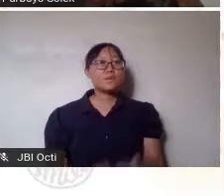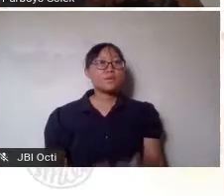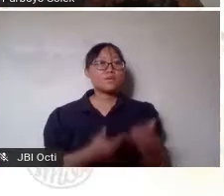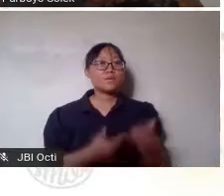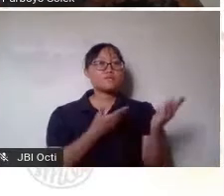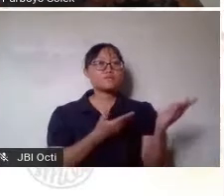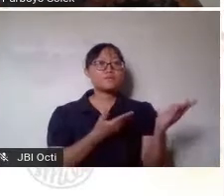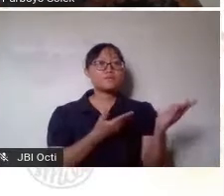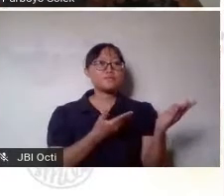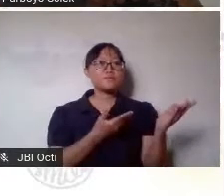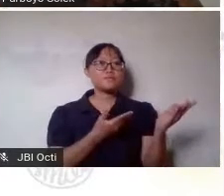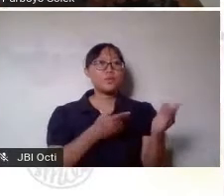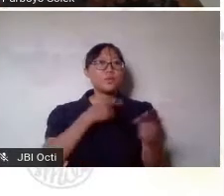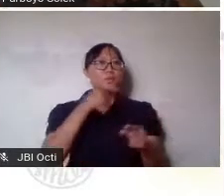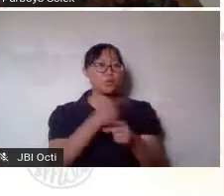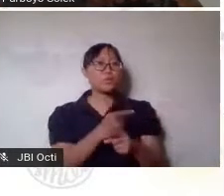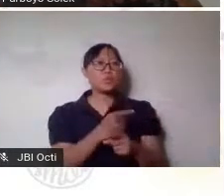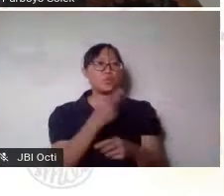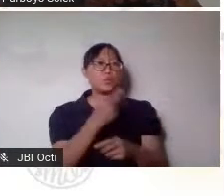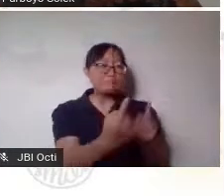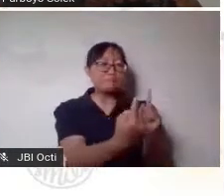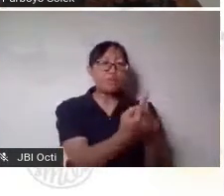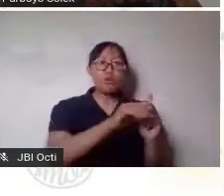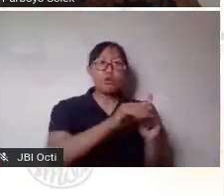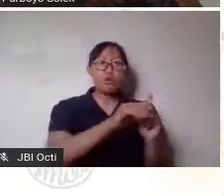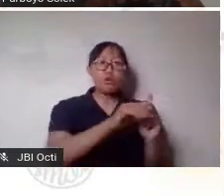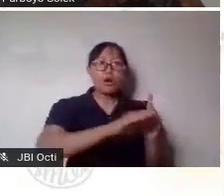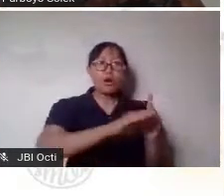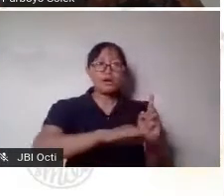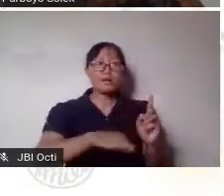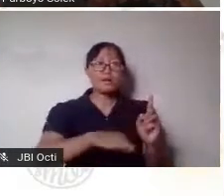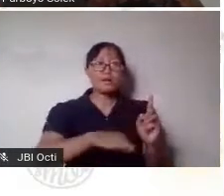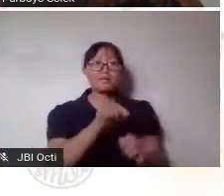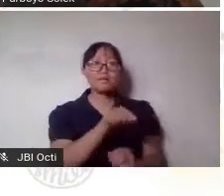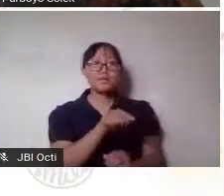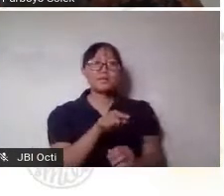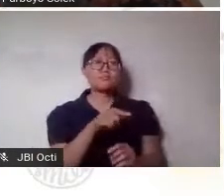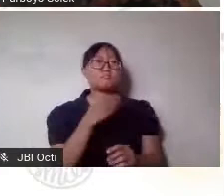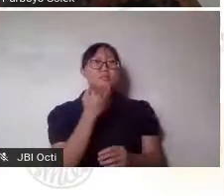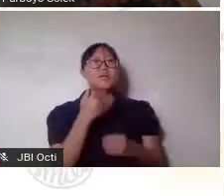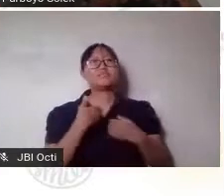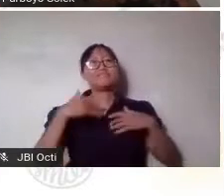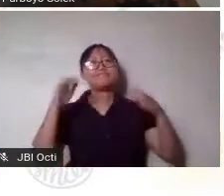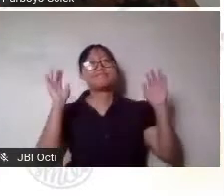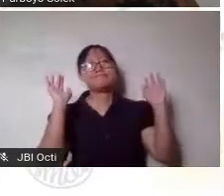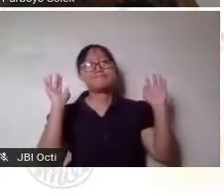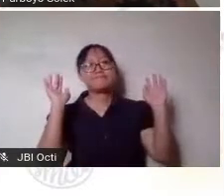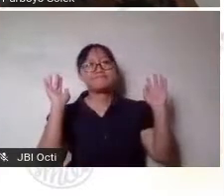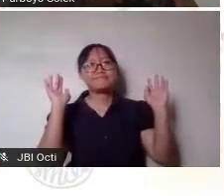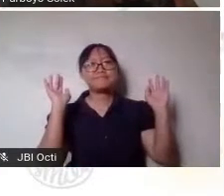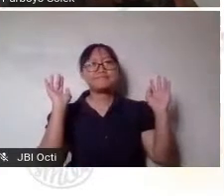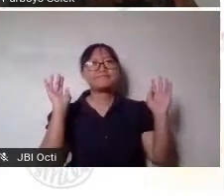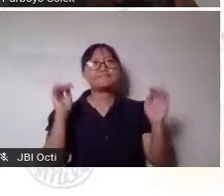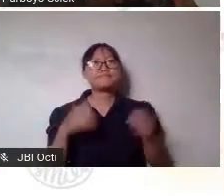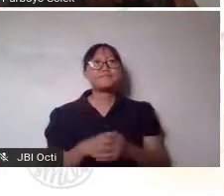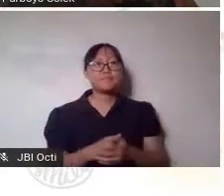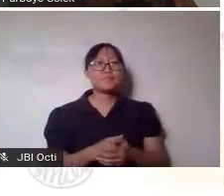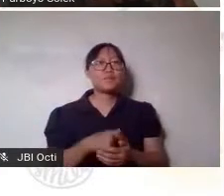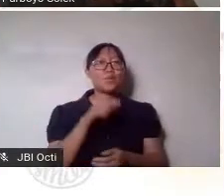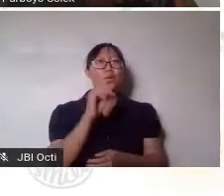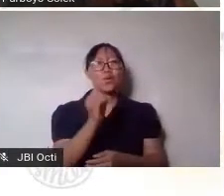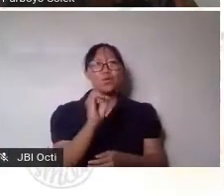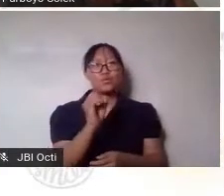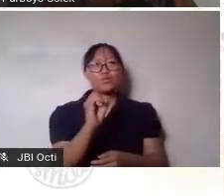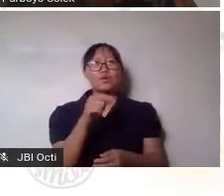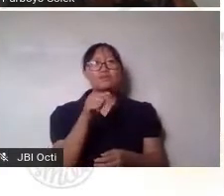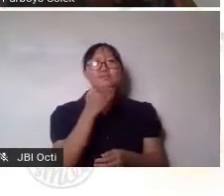Dan anak-anaknya, ya seperti yang kita ceritakan tadi, dikeluarkan dari sekolah. Orang tua dari si anak sering berkonflik ya, antara ayah dan